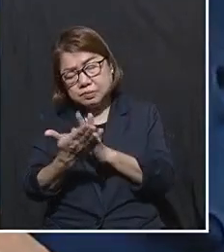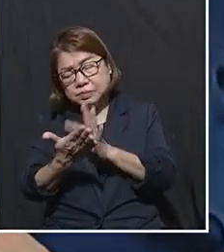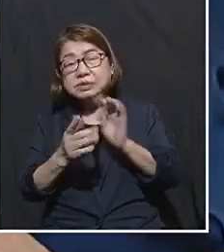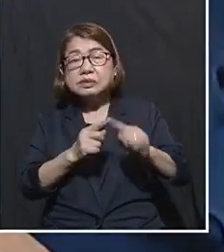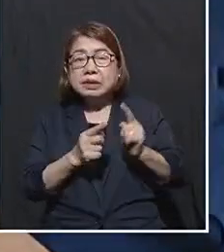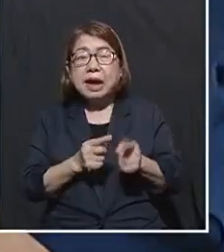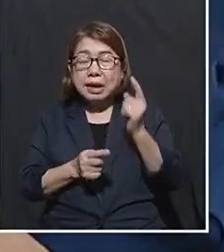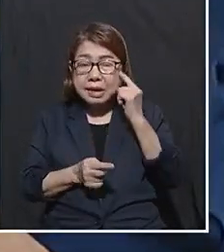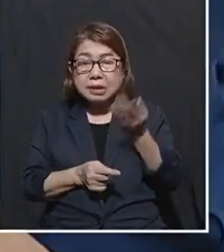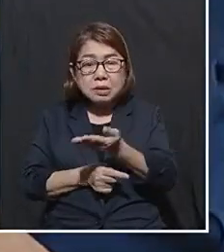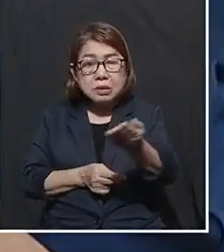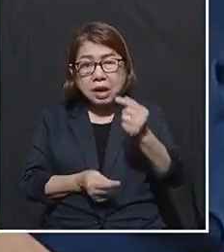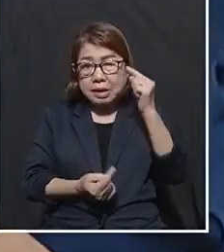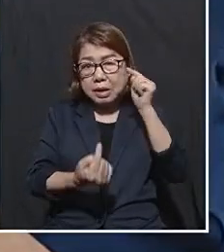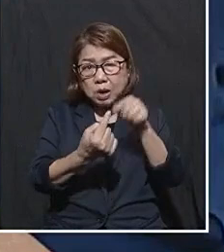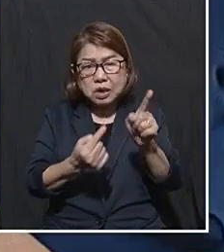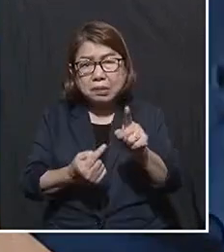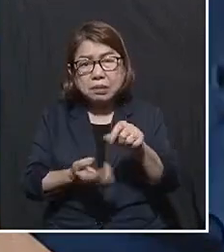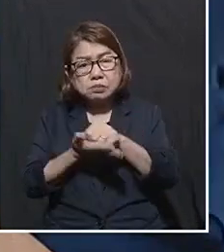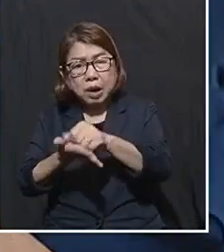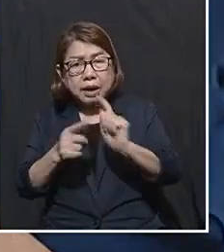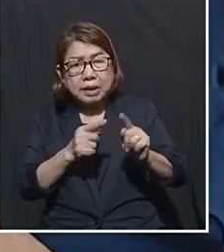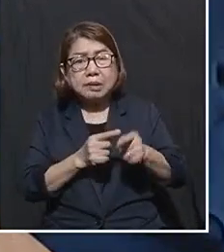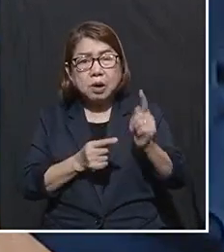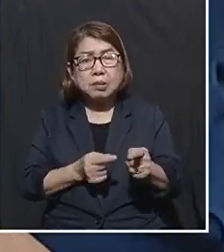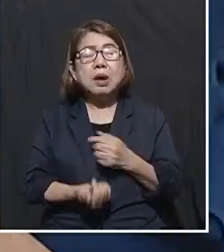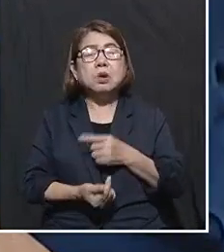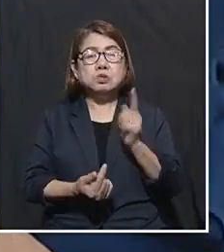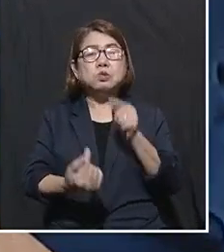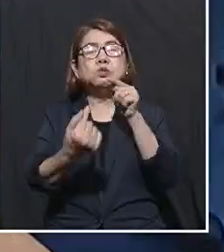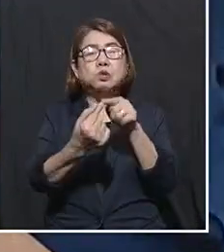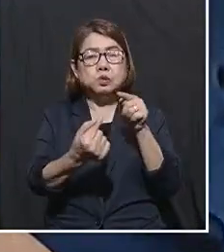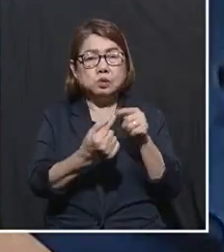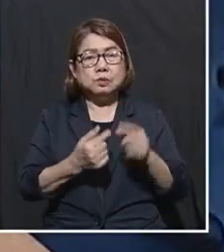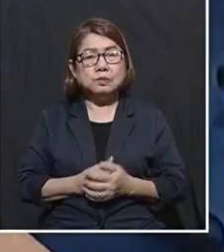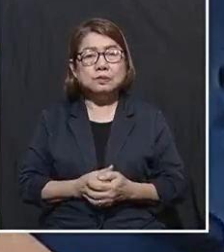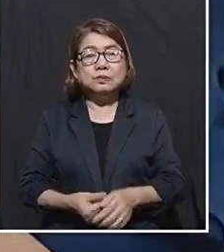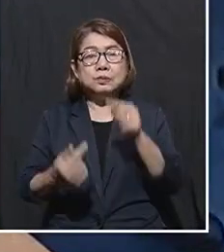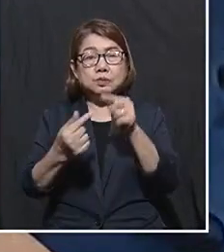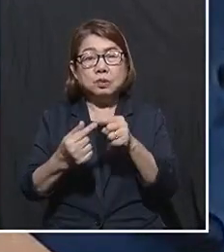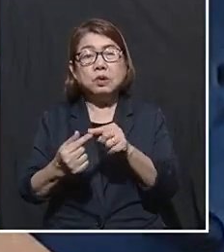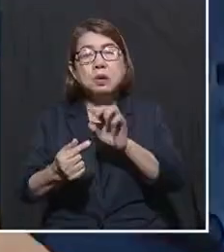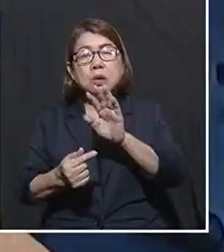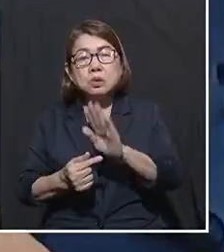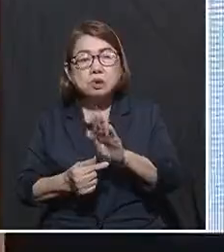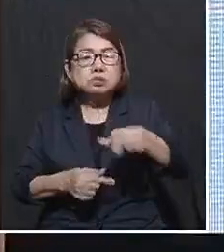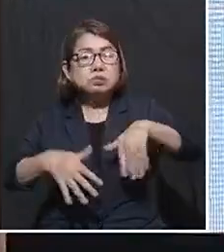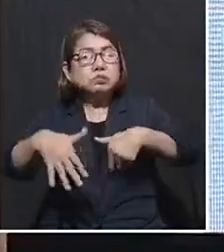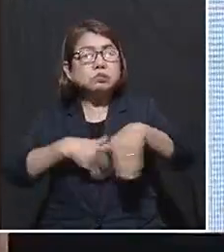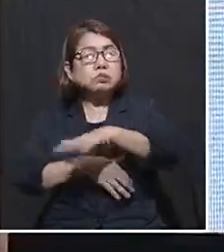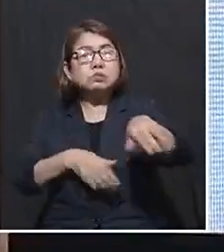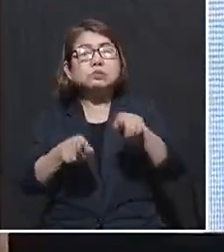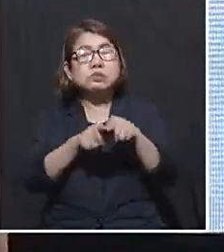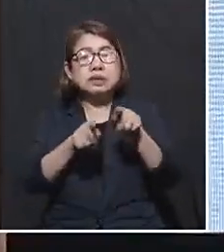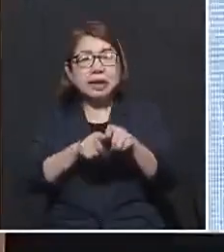การใช้บริการบางสิ่งบางอย่างเนี่ยควรที่จะต้องสอดคล้องกับความเป็นอยู่ของคนโดยทั่วไปเรา